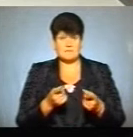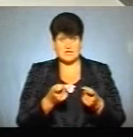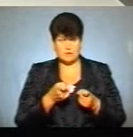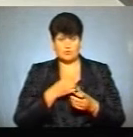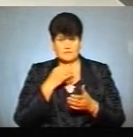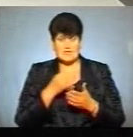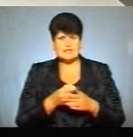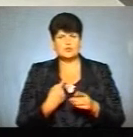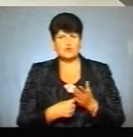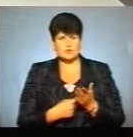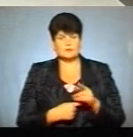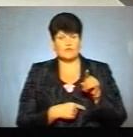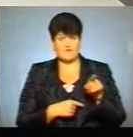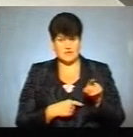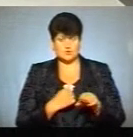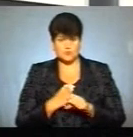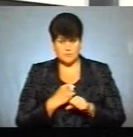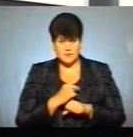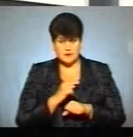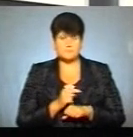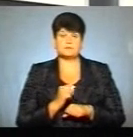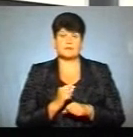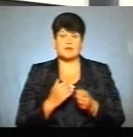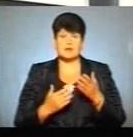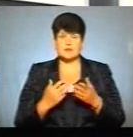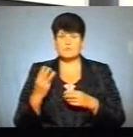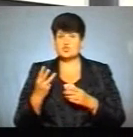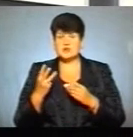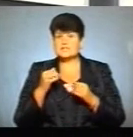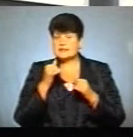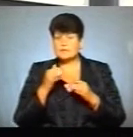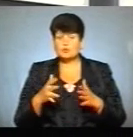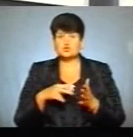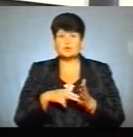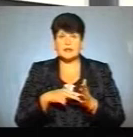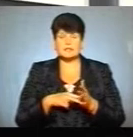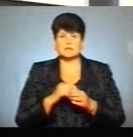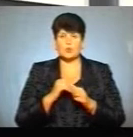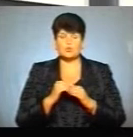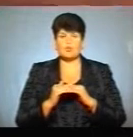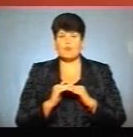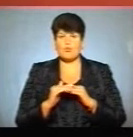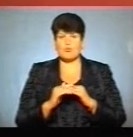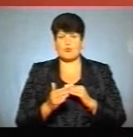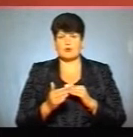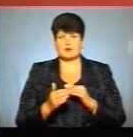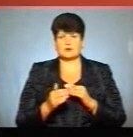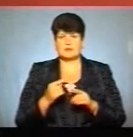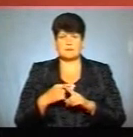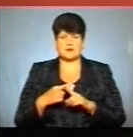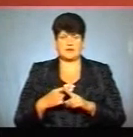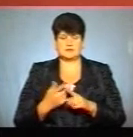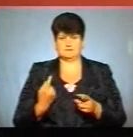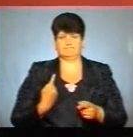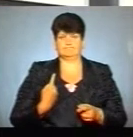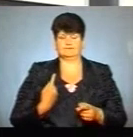так, і довести, що це він зробив, адже, як то кажуть, пожежник не може стояти на кожному полі і на кожному перехресті, як жандарм.